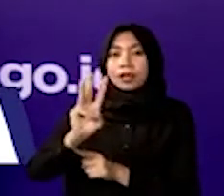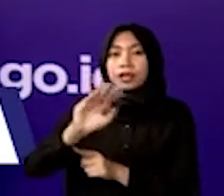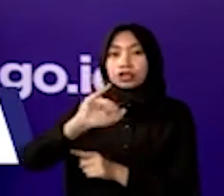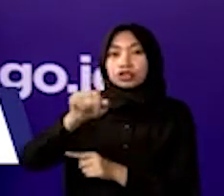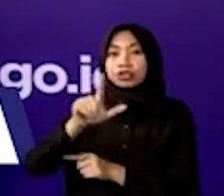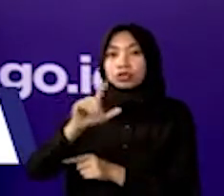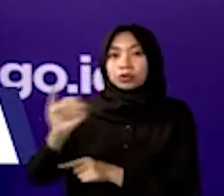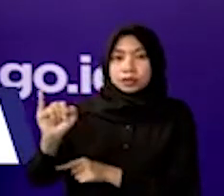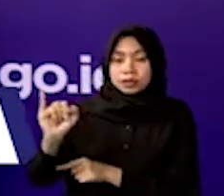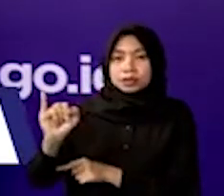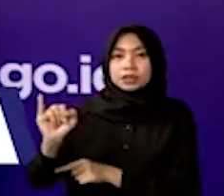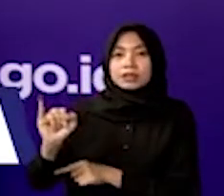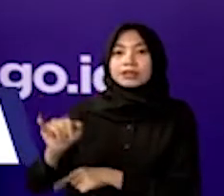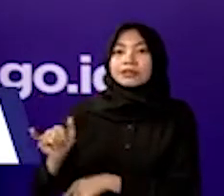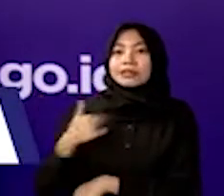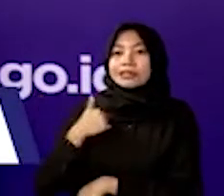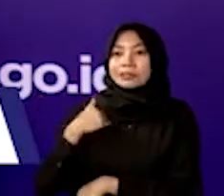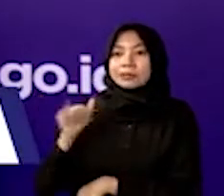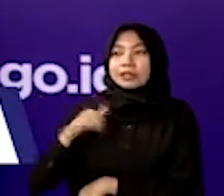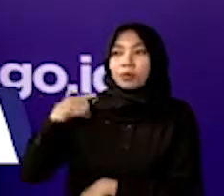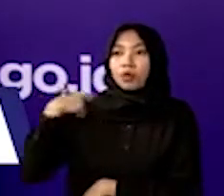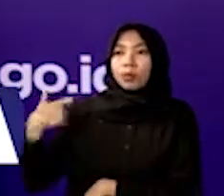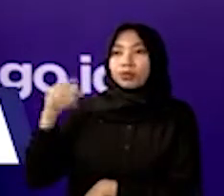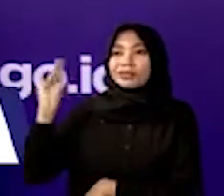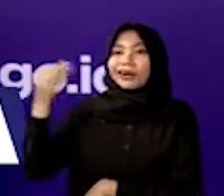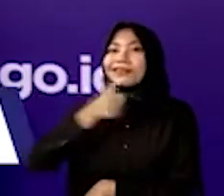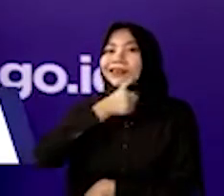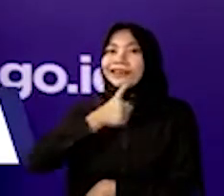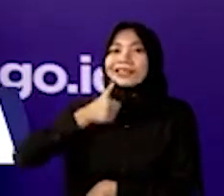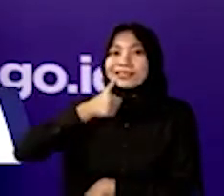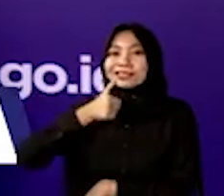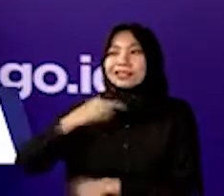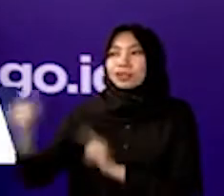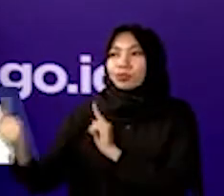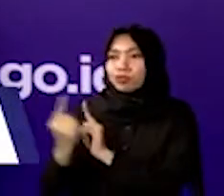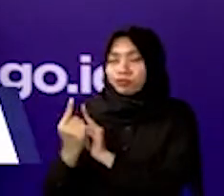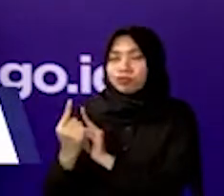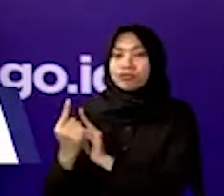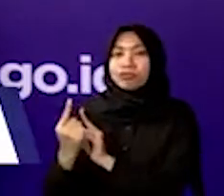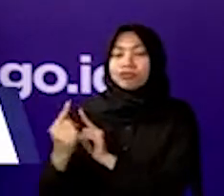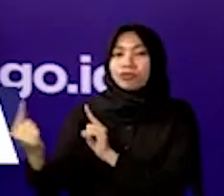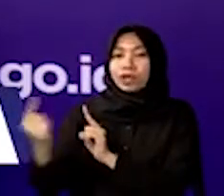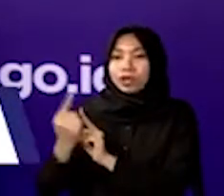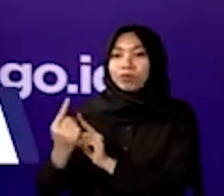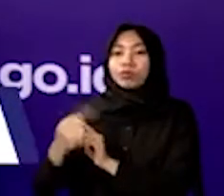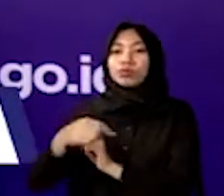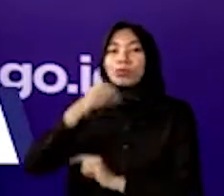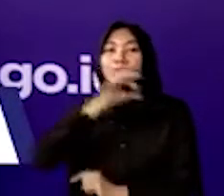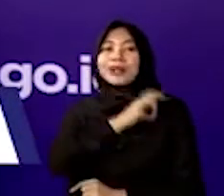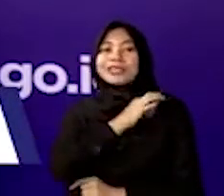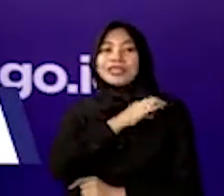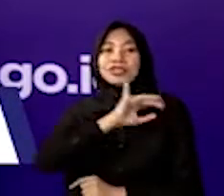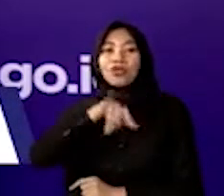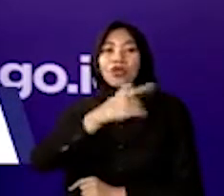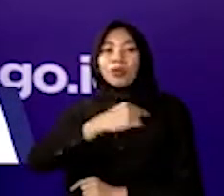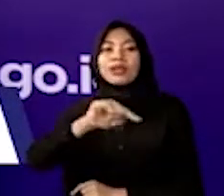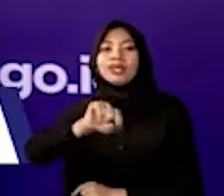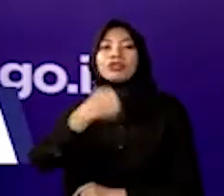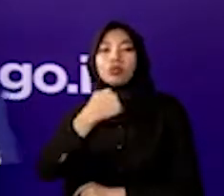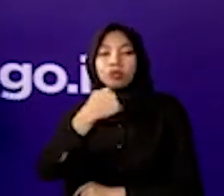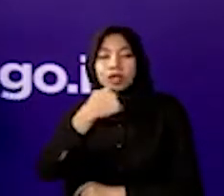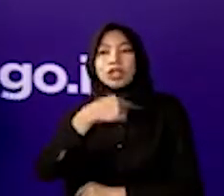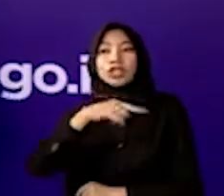eh Bapak Gubernur Anis ya Gubernur DKI atas arahan dari bapak presiden yang mengingatkan